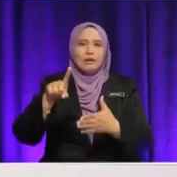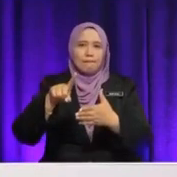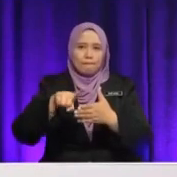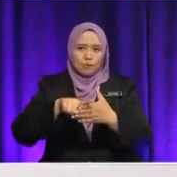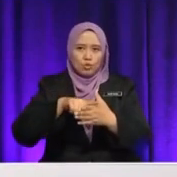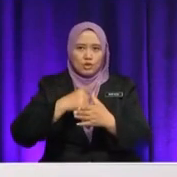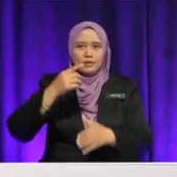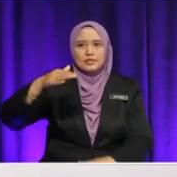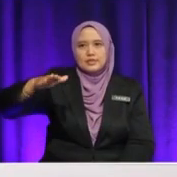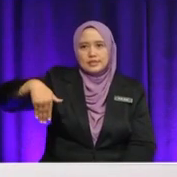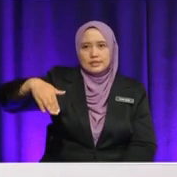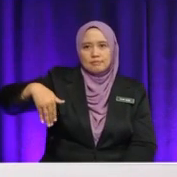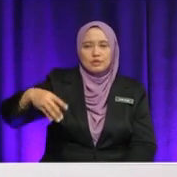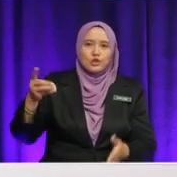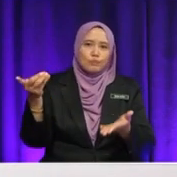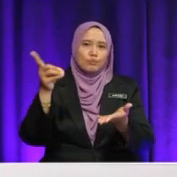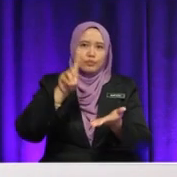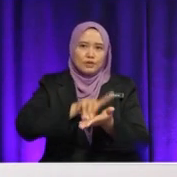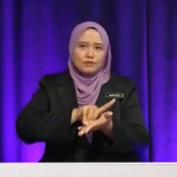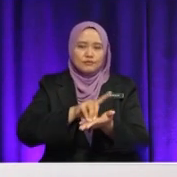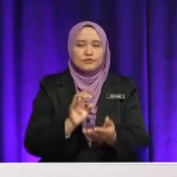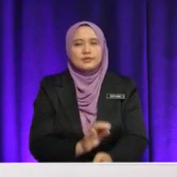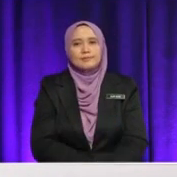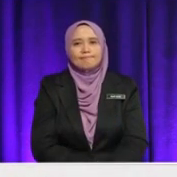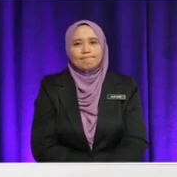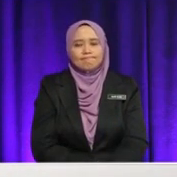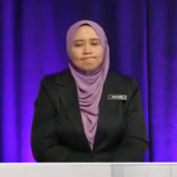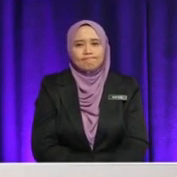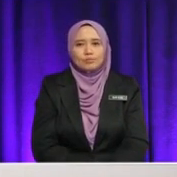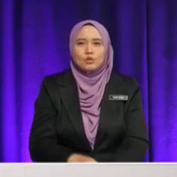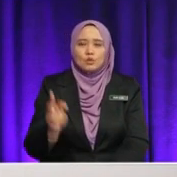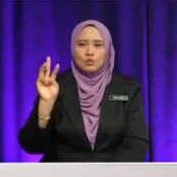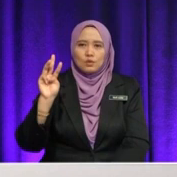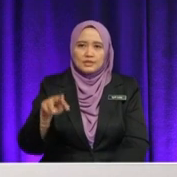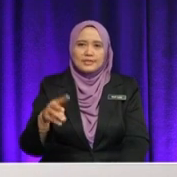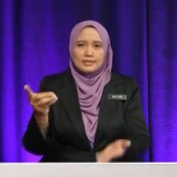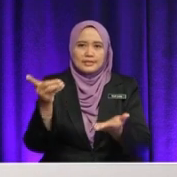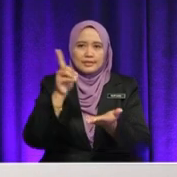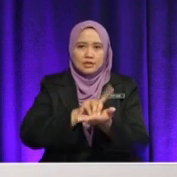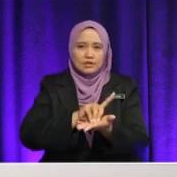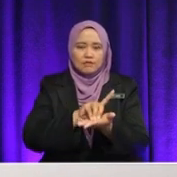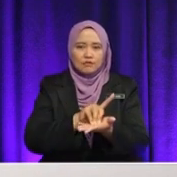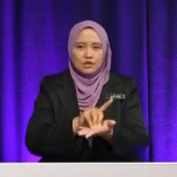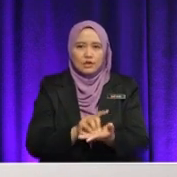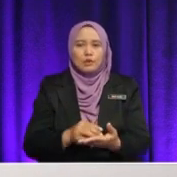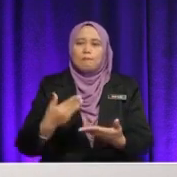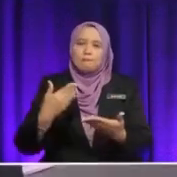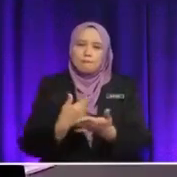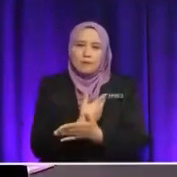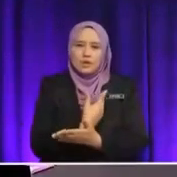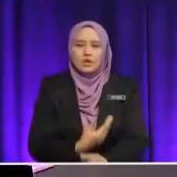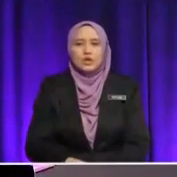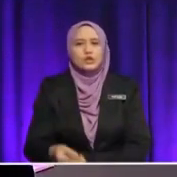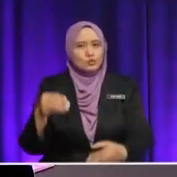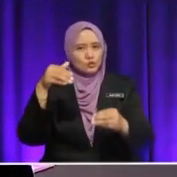pendaftaran Oke sebab kewajiban pendaftaran dahulu lalu boleh mengundi Kenapa dengan